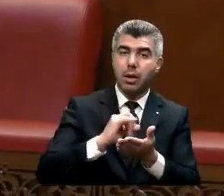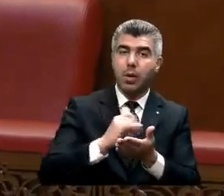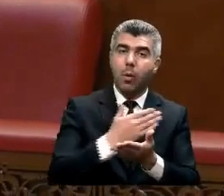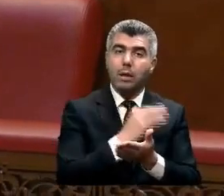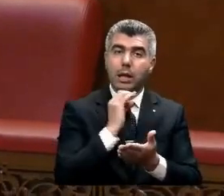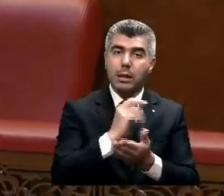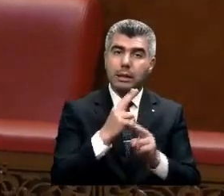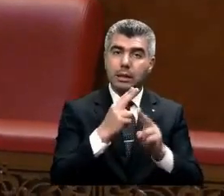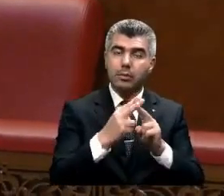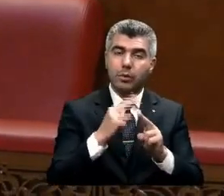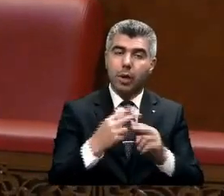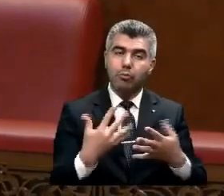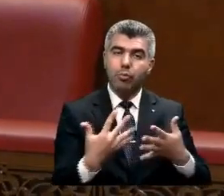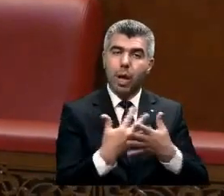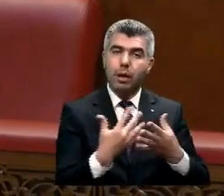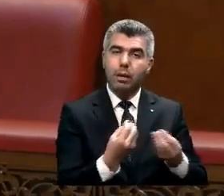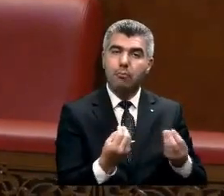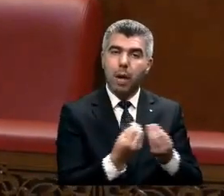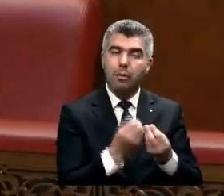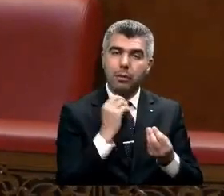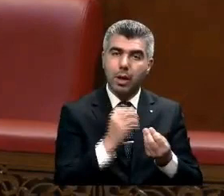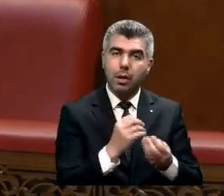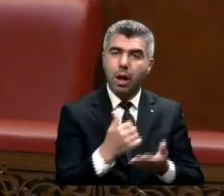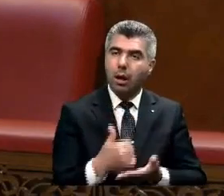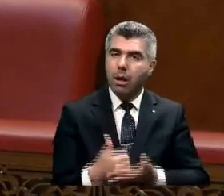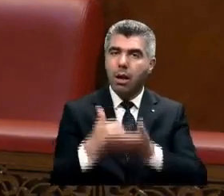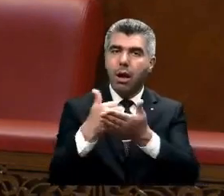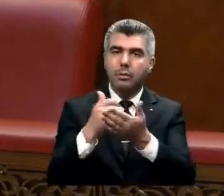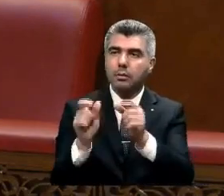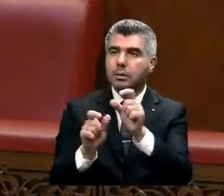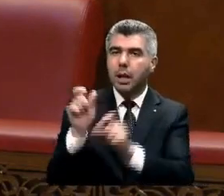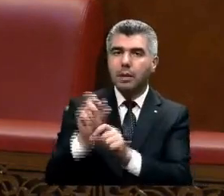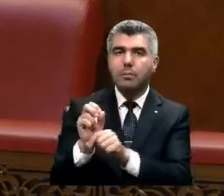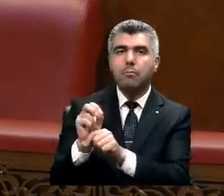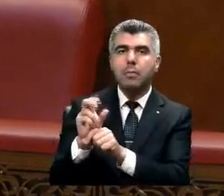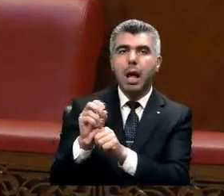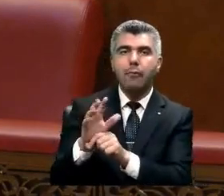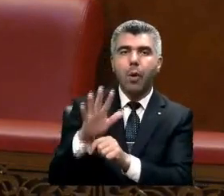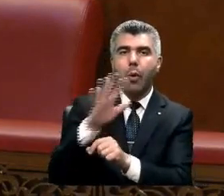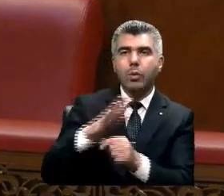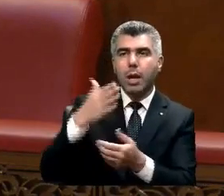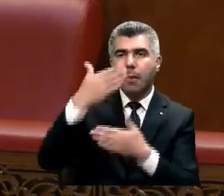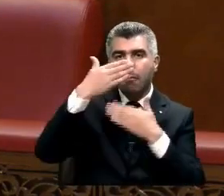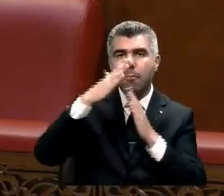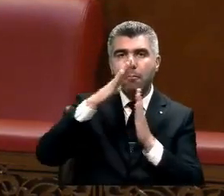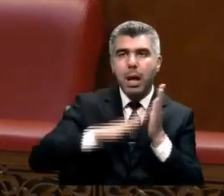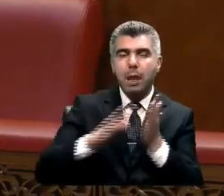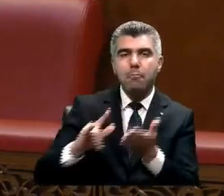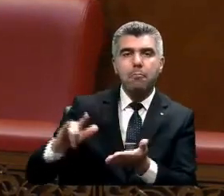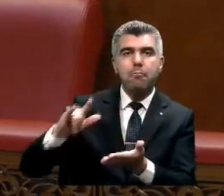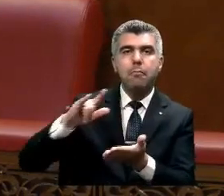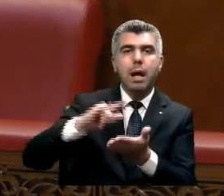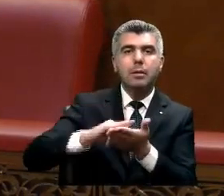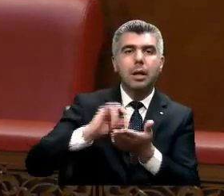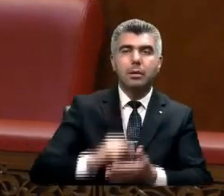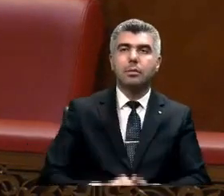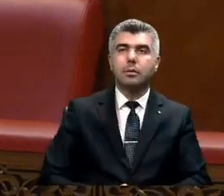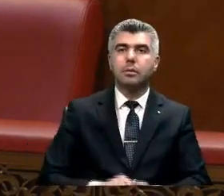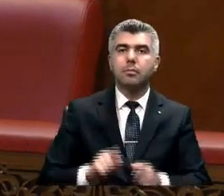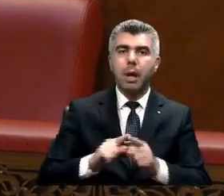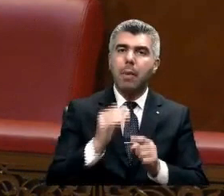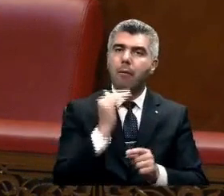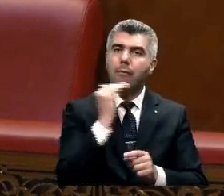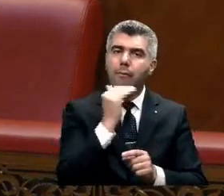شركائه تيولي اهميه كبرى لتجويد الخدمات المقدمه للمسافرين بمختلف مدارات المملكه وخاصه ما يتعلق